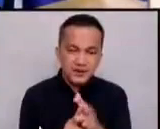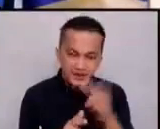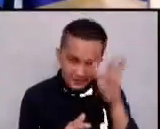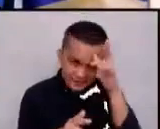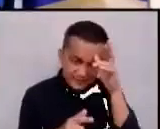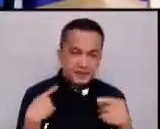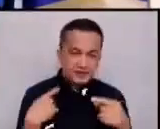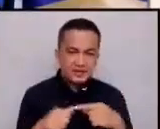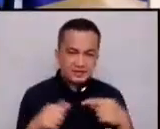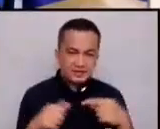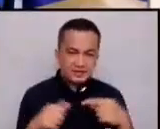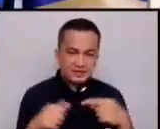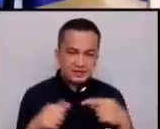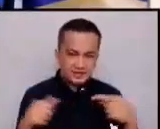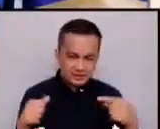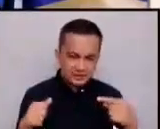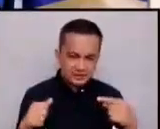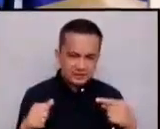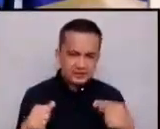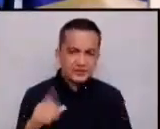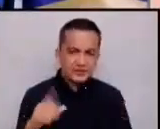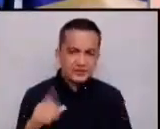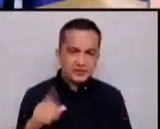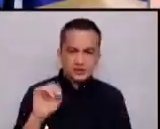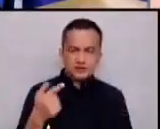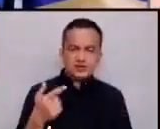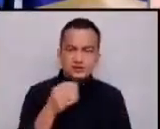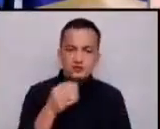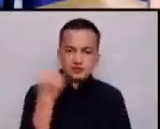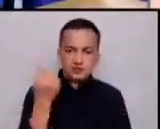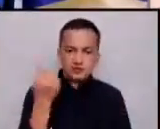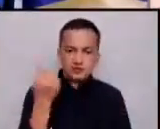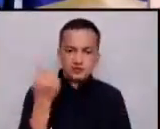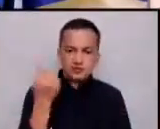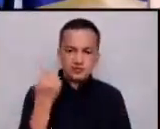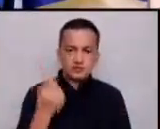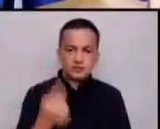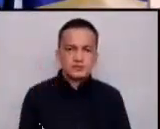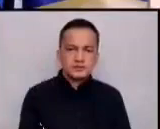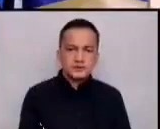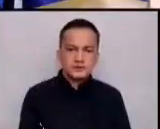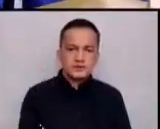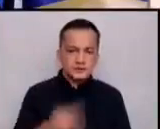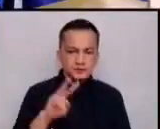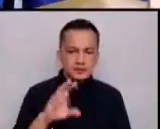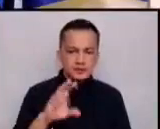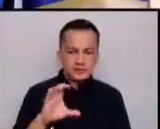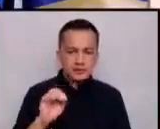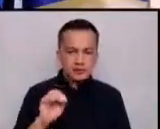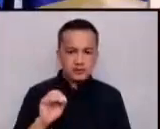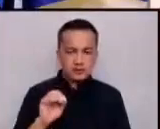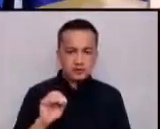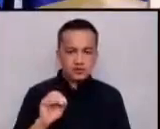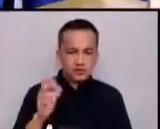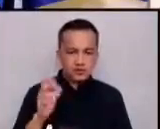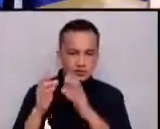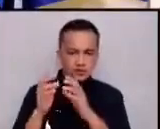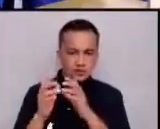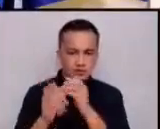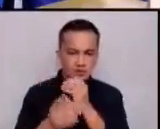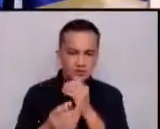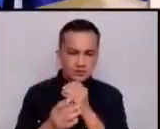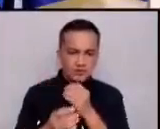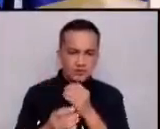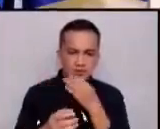lang, tapos lalagyan mo ng BCO, yung virgin coconut oil. Paborito niya, nilagang sayote,